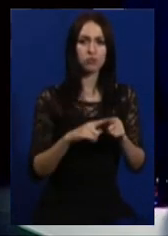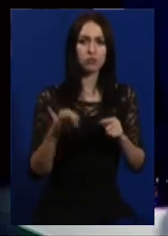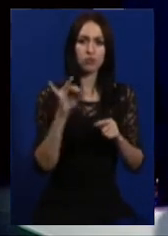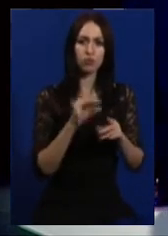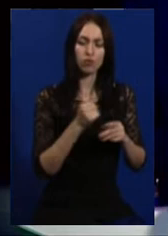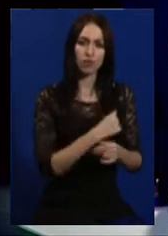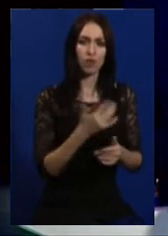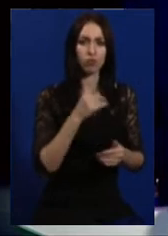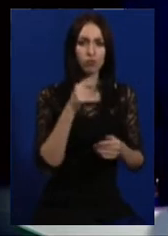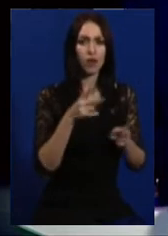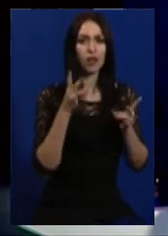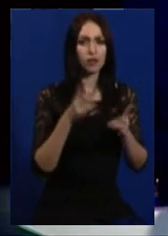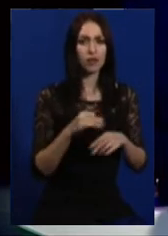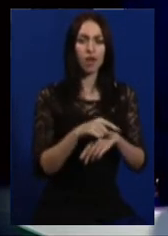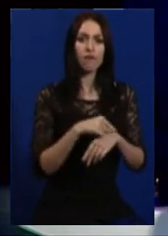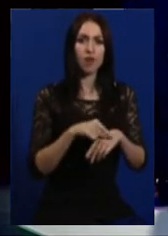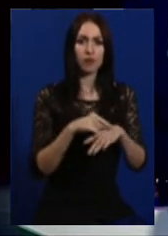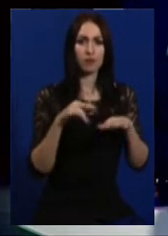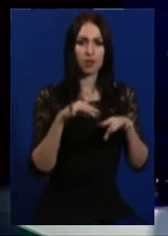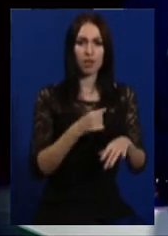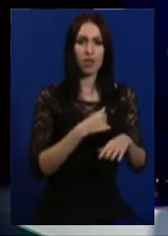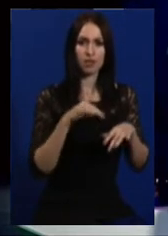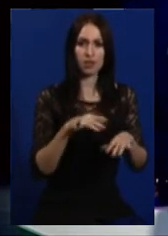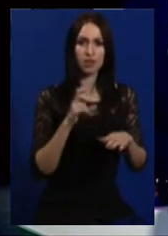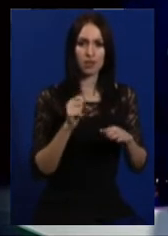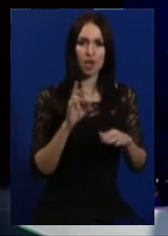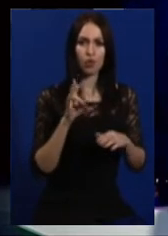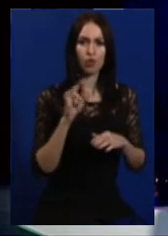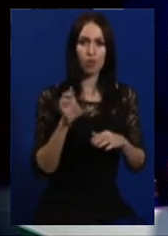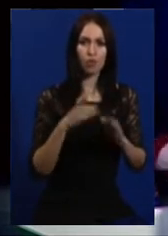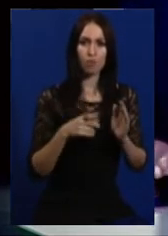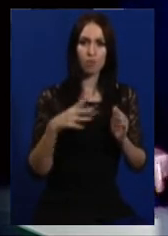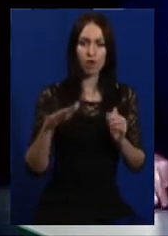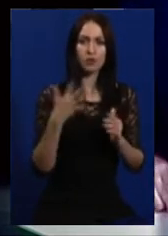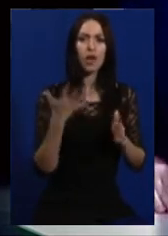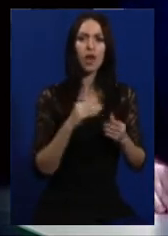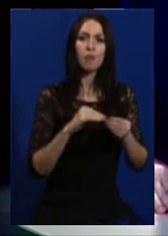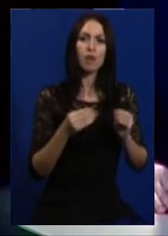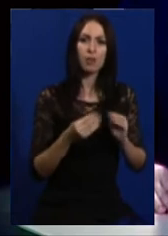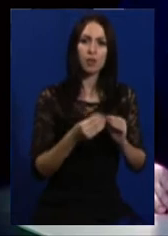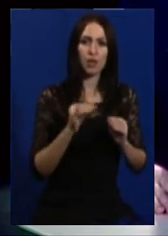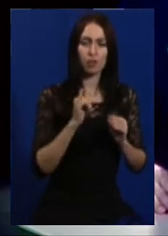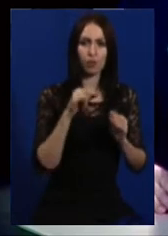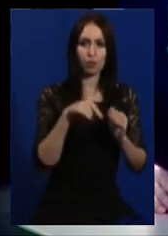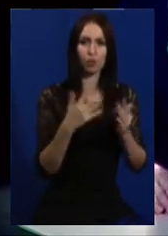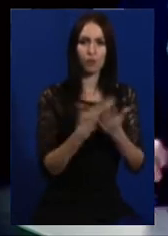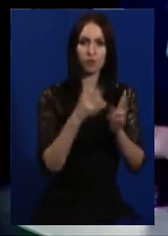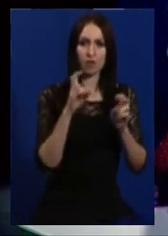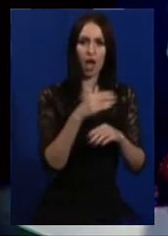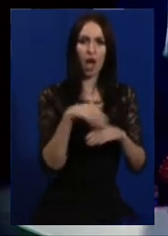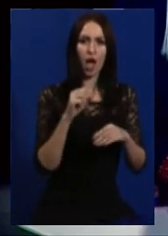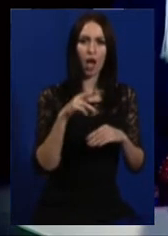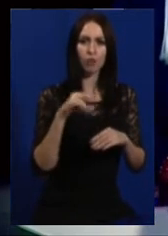пураны 5 часа боевых дей на донбассе эти проблемы по ружье фильм ампутация сперва в только встречке леди astra